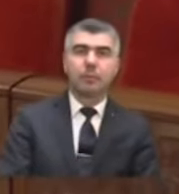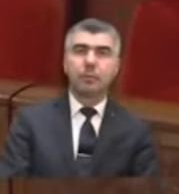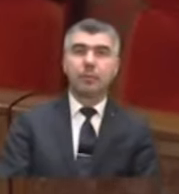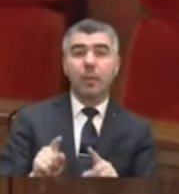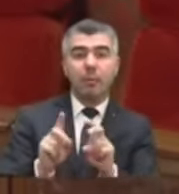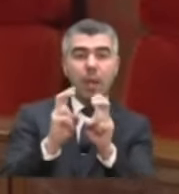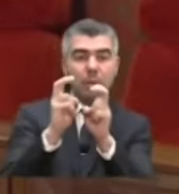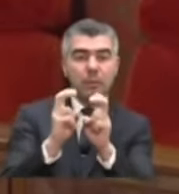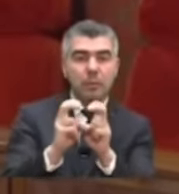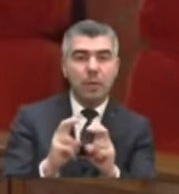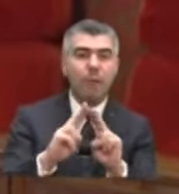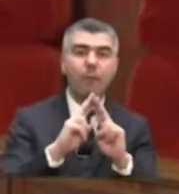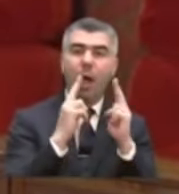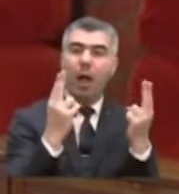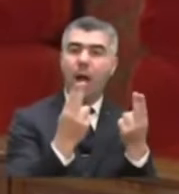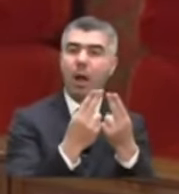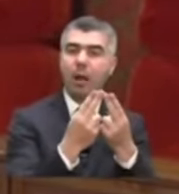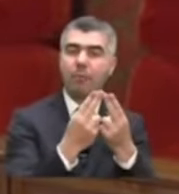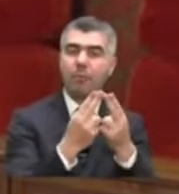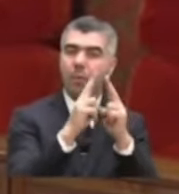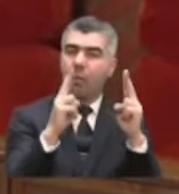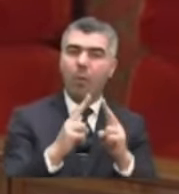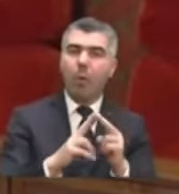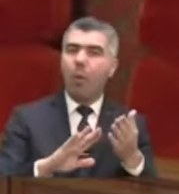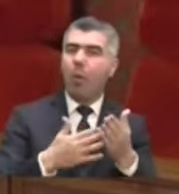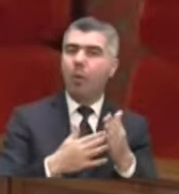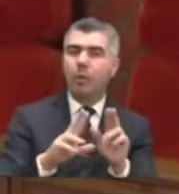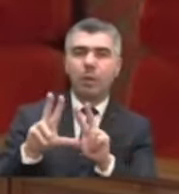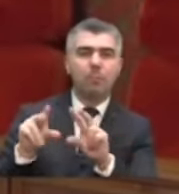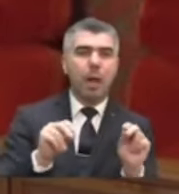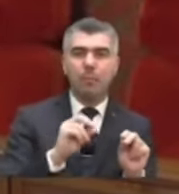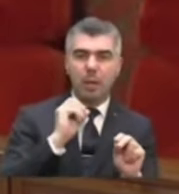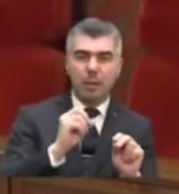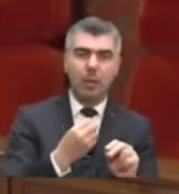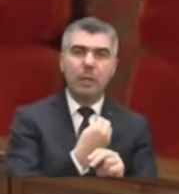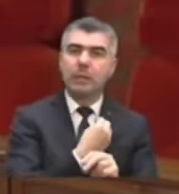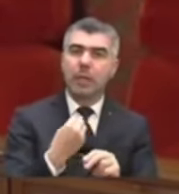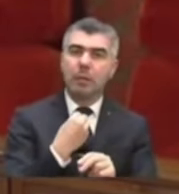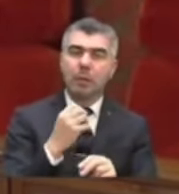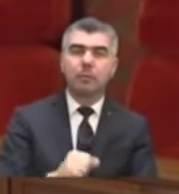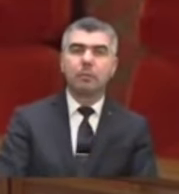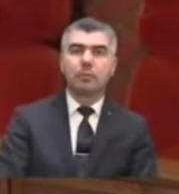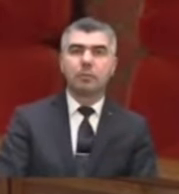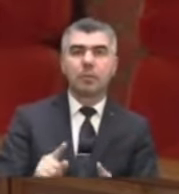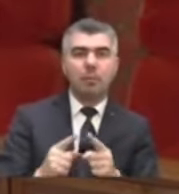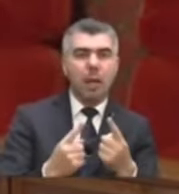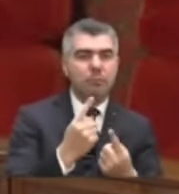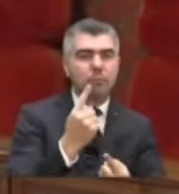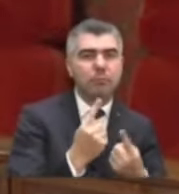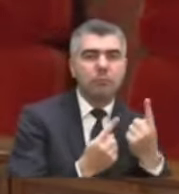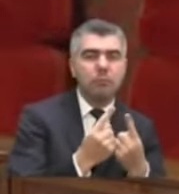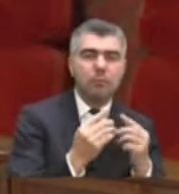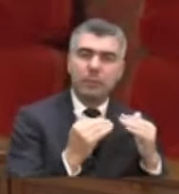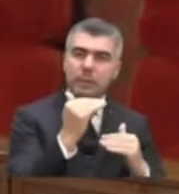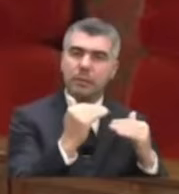هذا هو معضله عالميه، العالم كله كيشهد هذا النقص في الموارد البشريه ديال القطاع ديال الصحه، ولهذا كاين فيها تجاذبات وتقاطبات